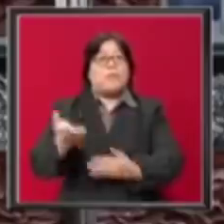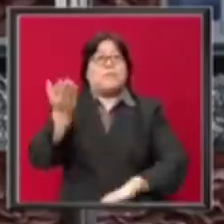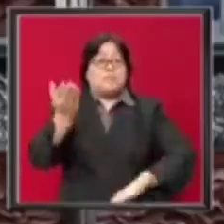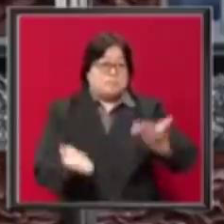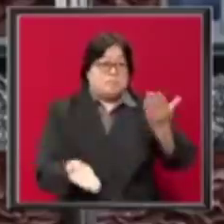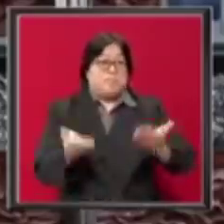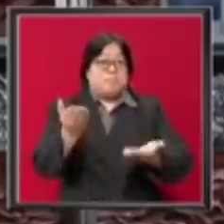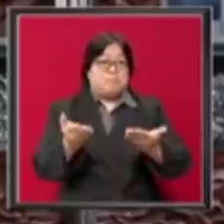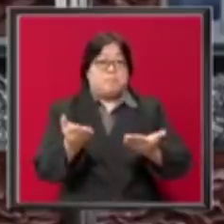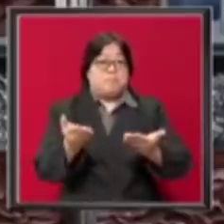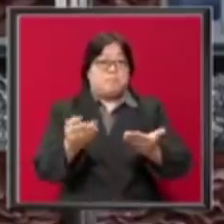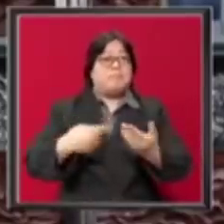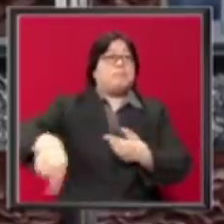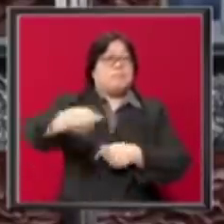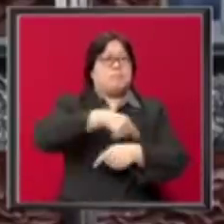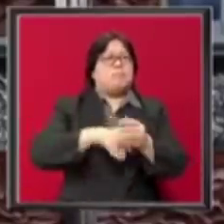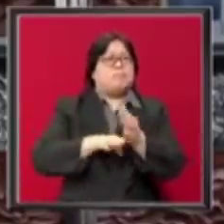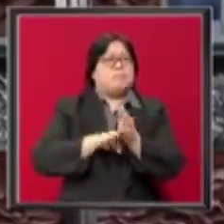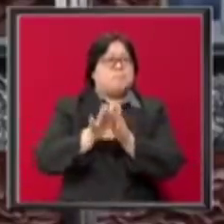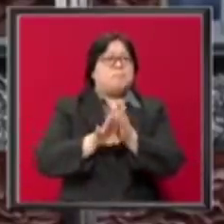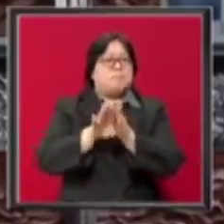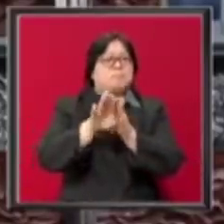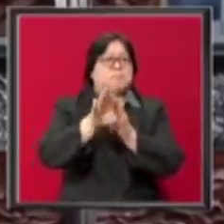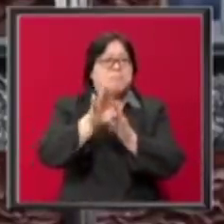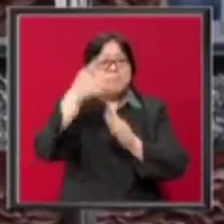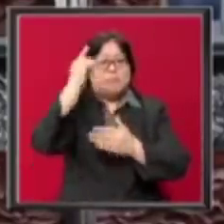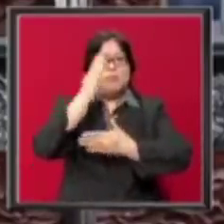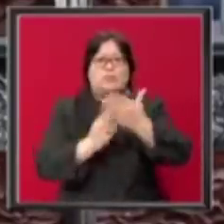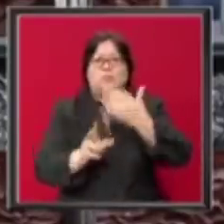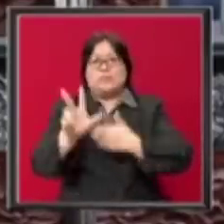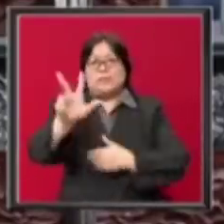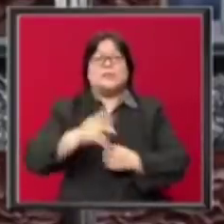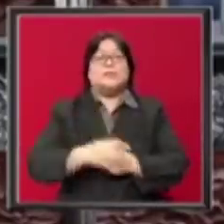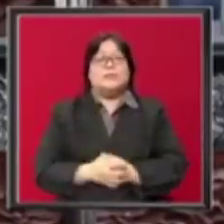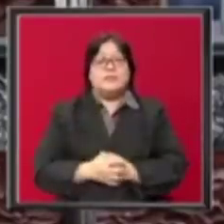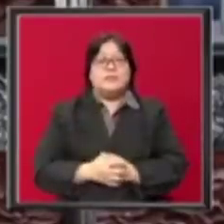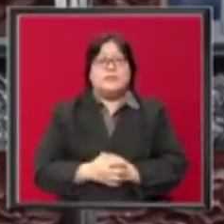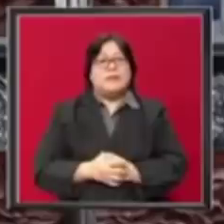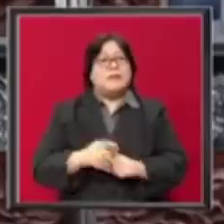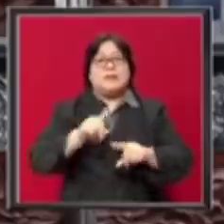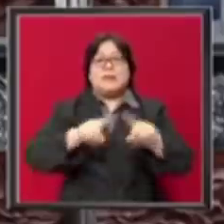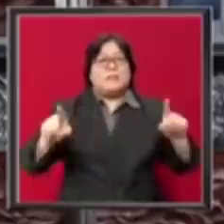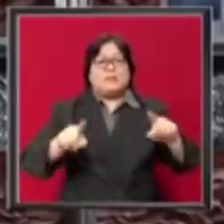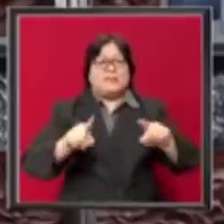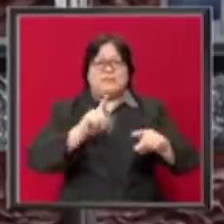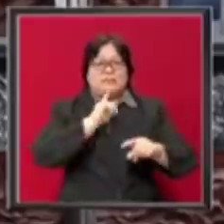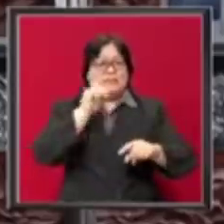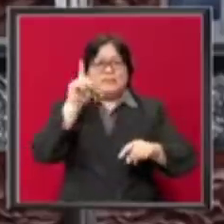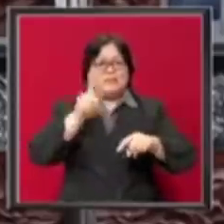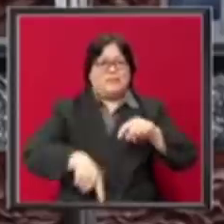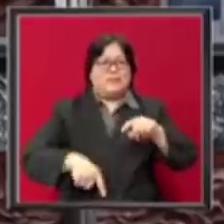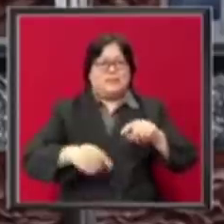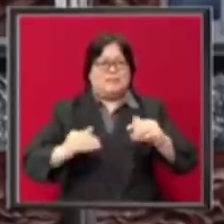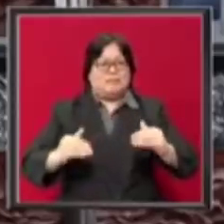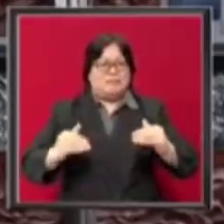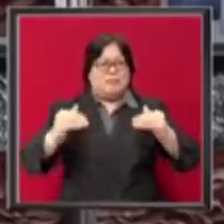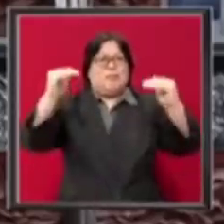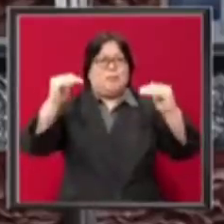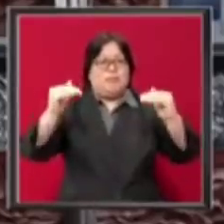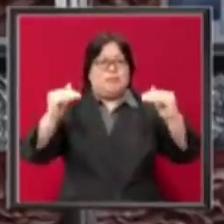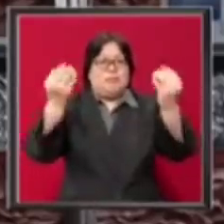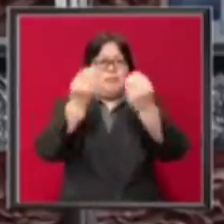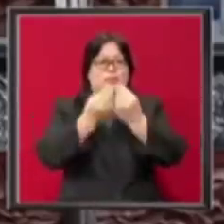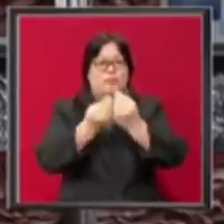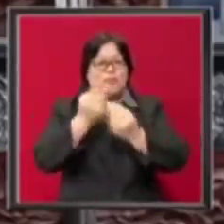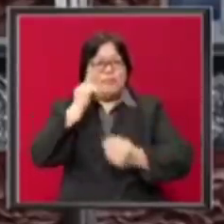mungkin meningkat untuk suku ketiga, dia tidak boleh mencapai jumlah